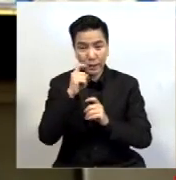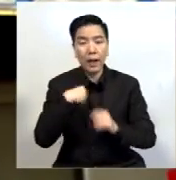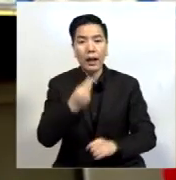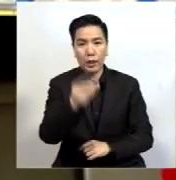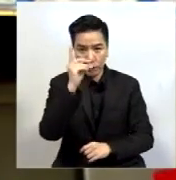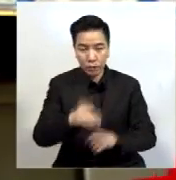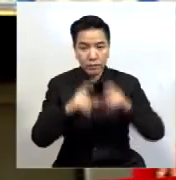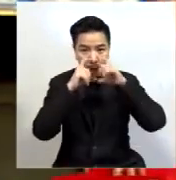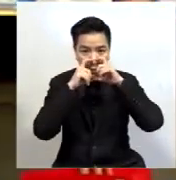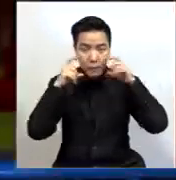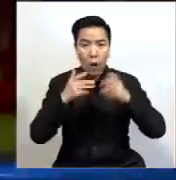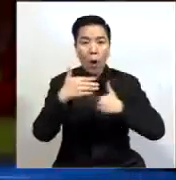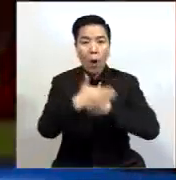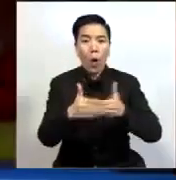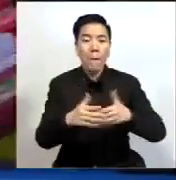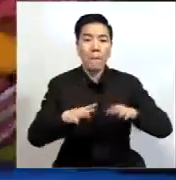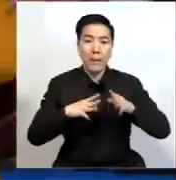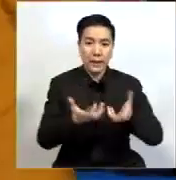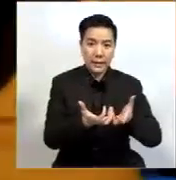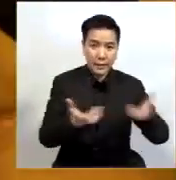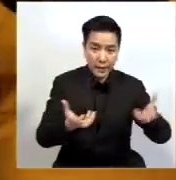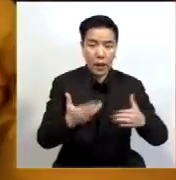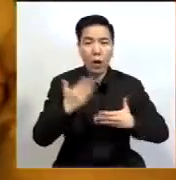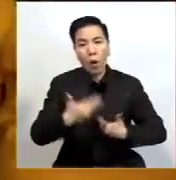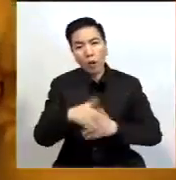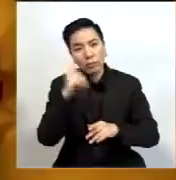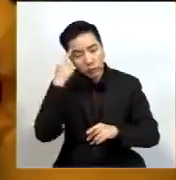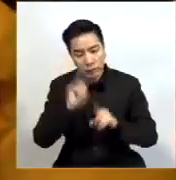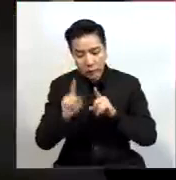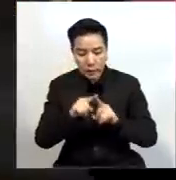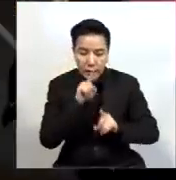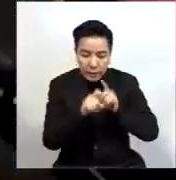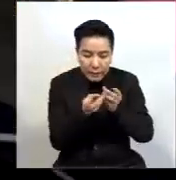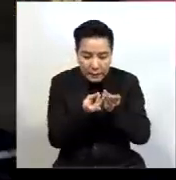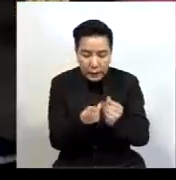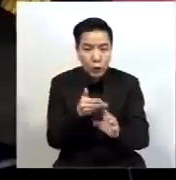สวมใส่หน้ากากแยกห้องพักห้องน้ำจากผู้ป่วยทั่วไปพร้อมซักประวัติและปัจจัย